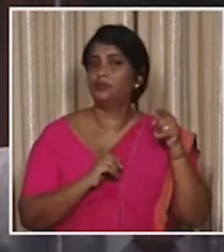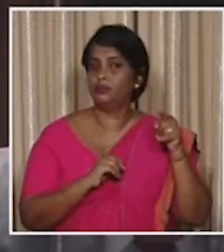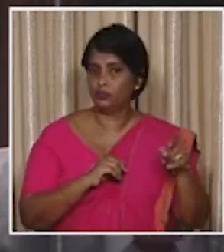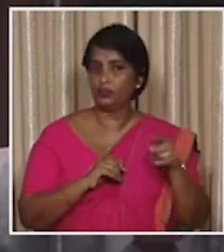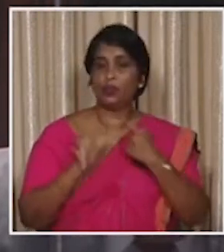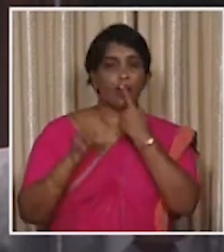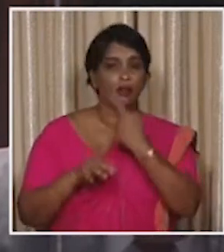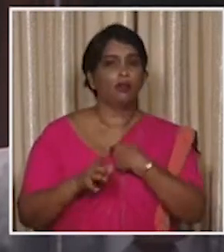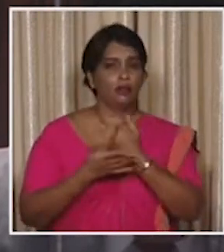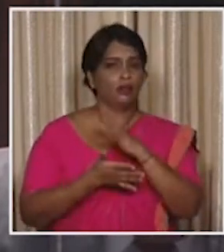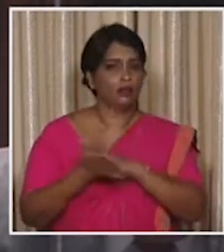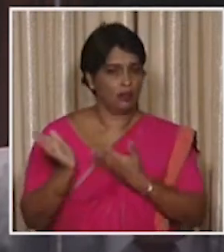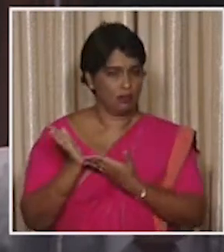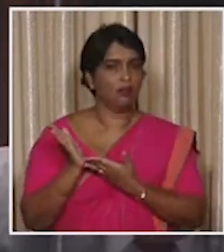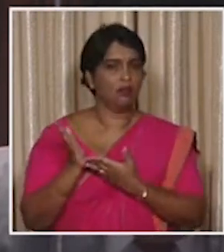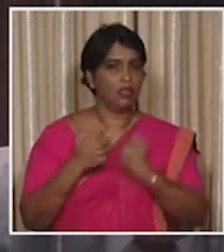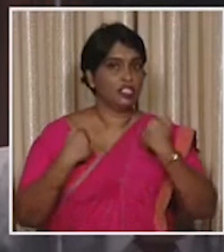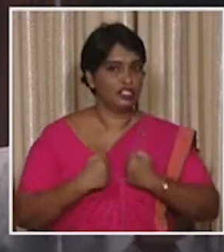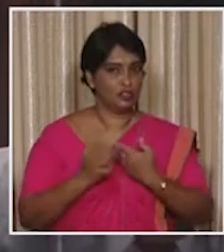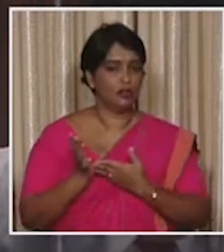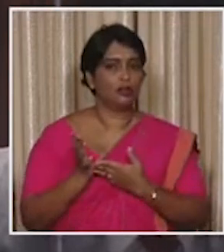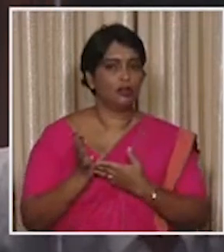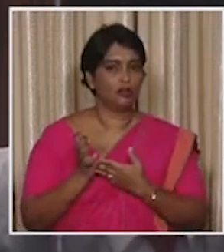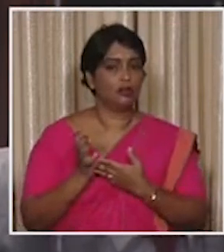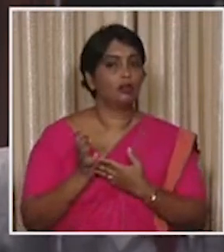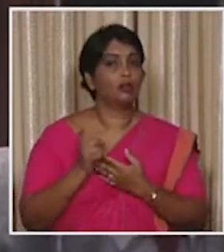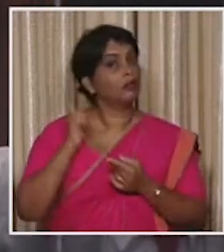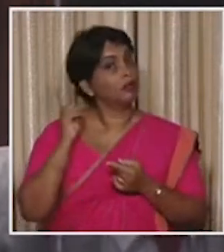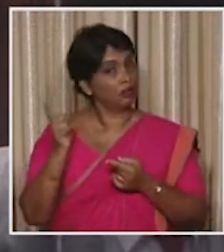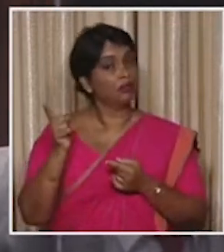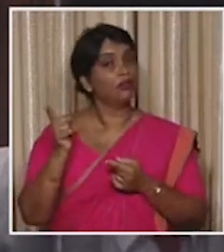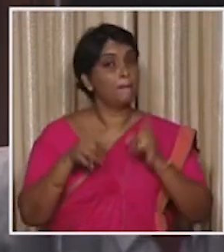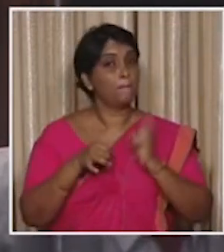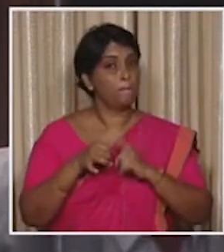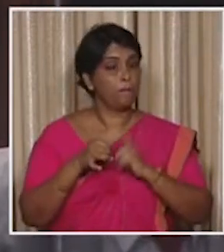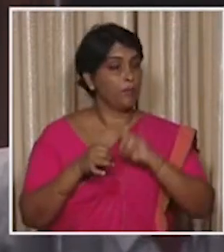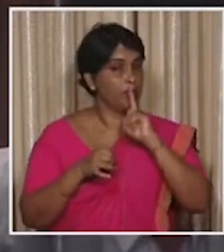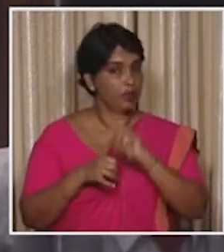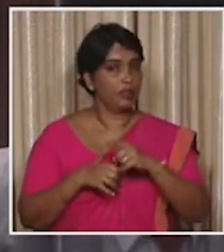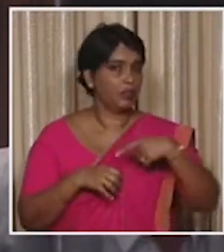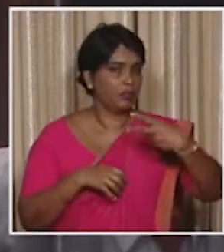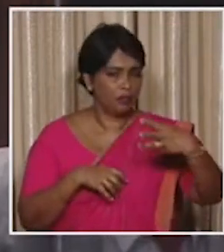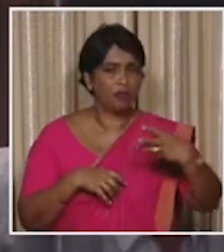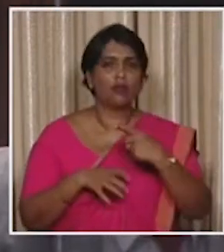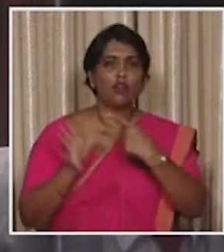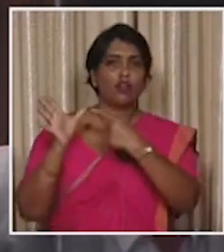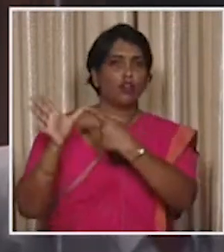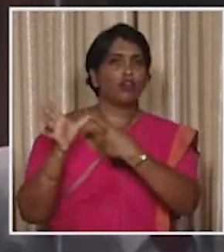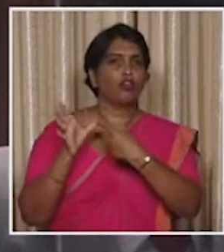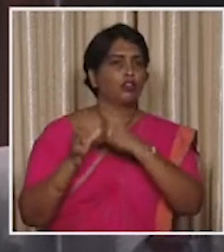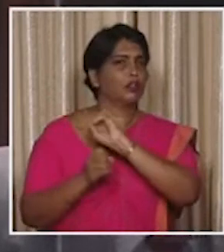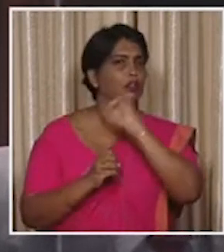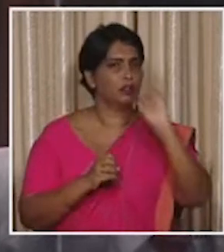අපිට දැනුම් දුන්නා ඒක ලිඛිතවත් තියෙනවා එතුමා ඒ යොපු මේකේ එතුමන්ලට ඒ ප්‍රශ්න යොමු කරලා දින කීපයක් ඇතුළත පිළිතුරු යවුවා කියලා